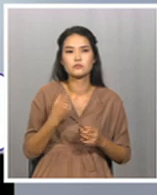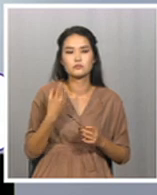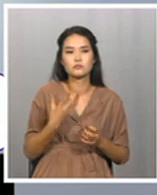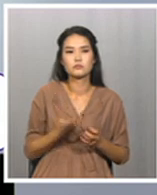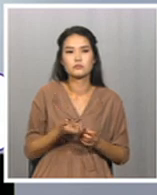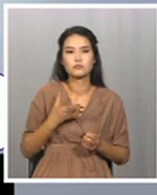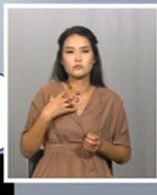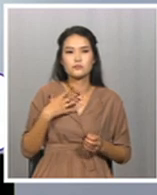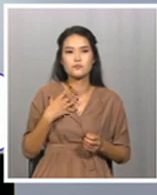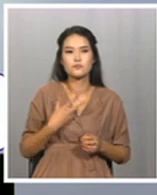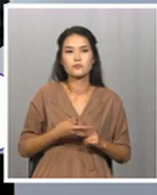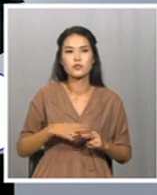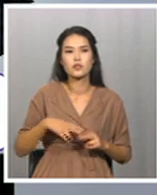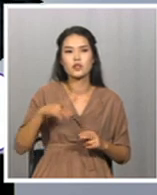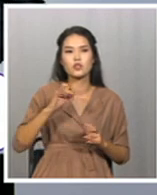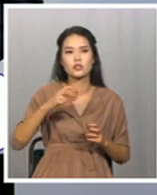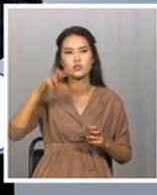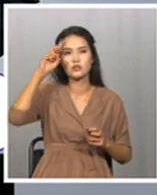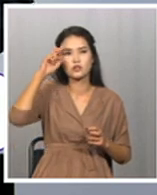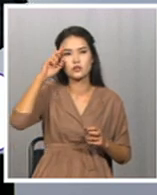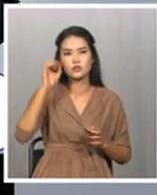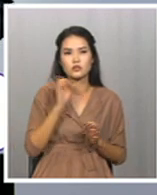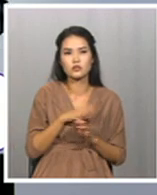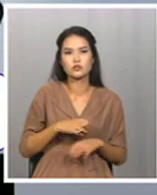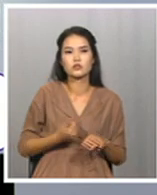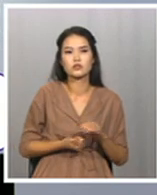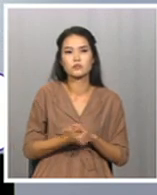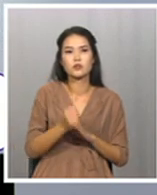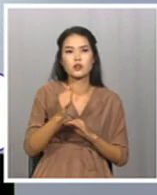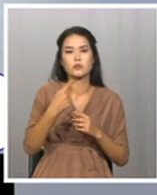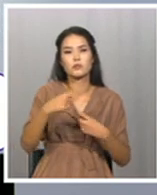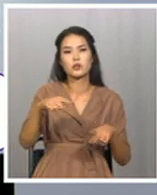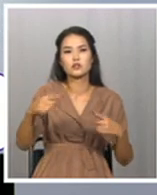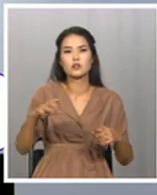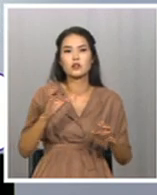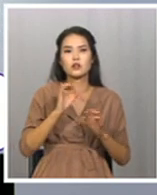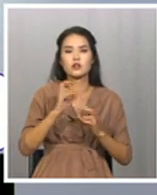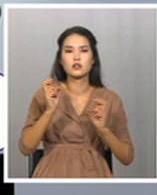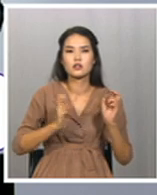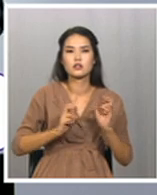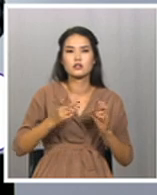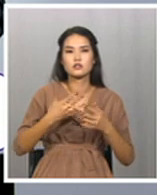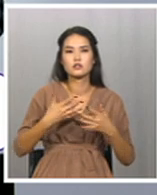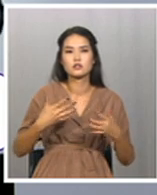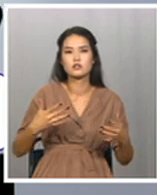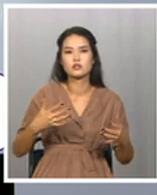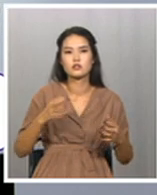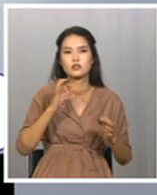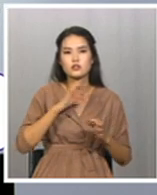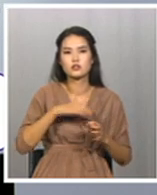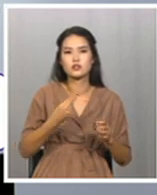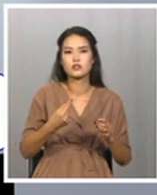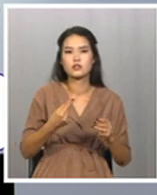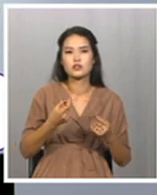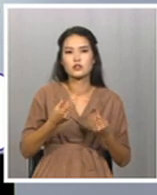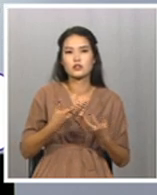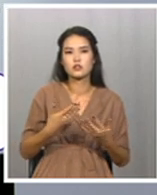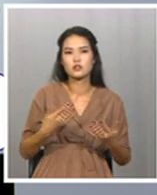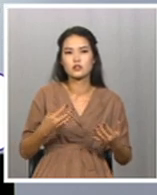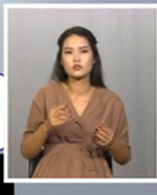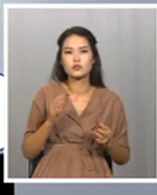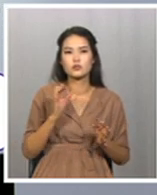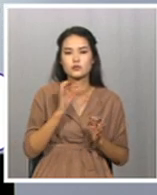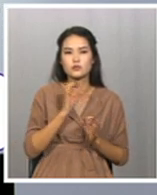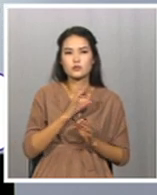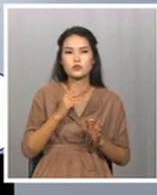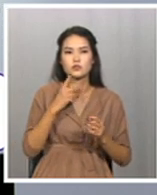Өйткені жиынтық ұлттық өнім ол басқа мемлекеттегі кәсіпкерлердің табысы, немесе басқа мемлекеттердегі табысқа қол